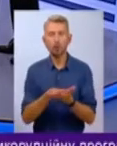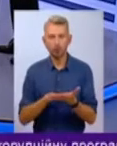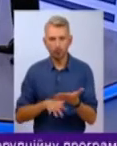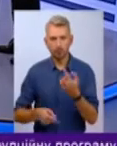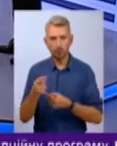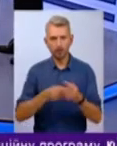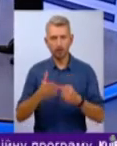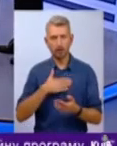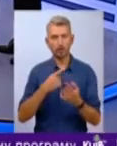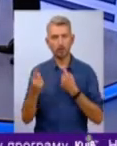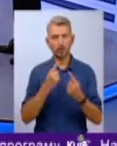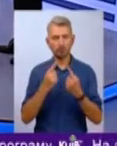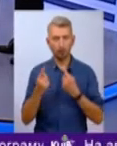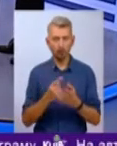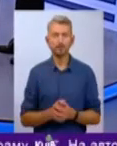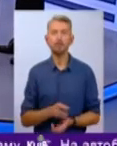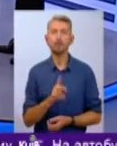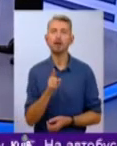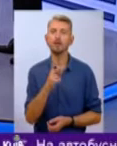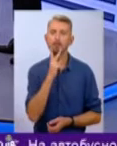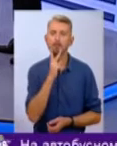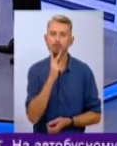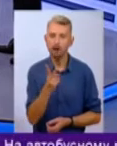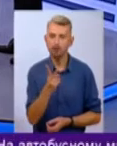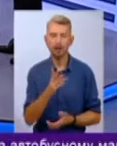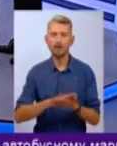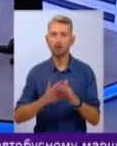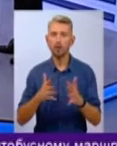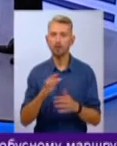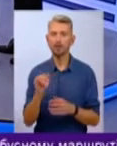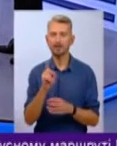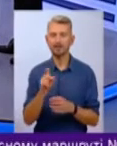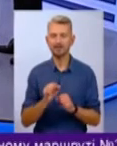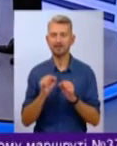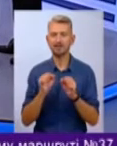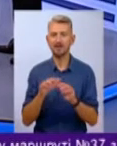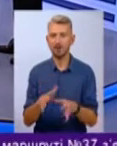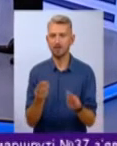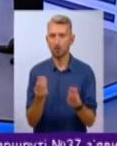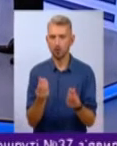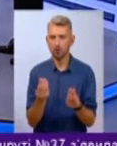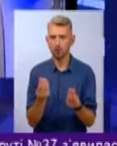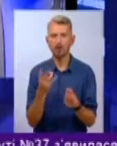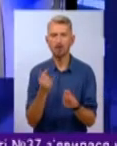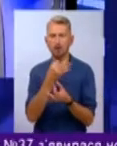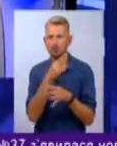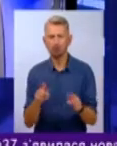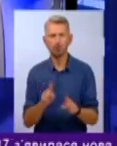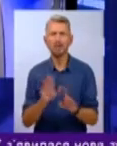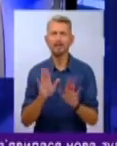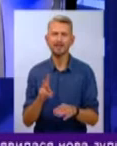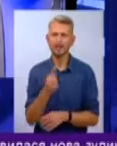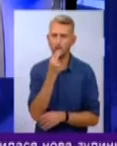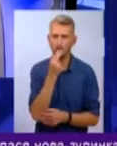повертаємося до нашої розмови в студії. Пані Алло, як ви бачите от ситуацію із здаванням коштів на будь-що, не тільки на